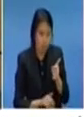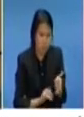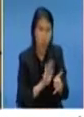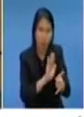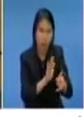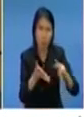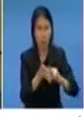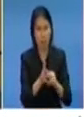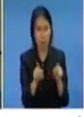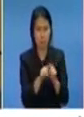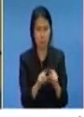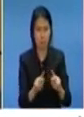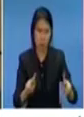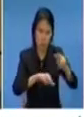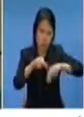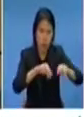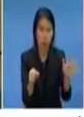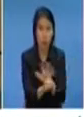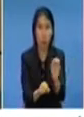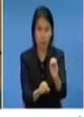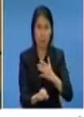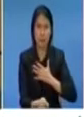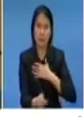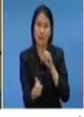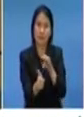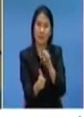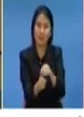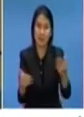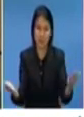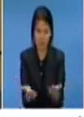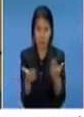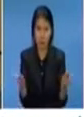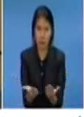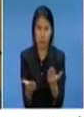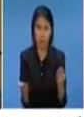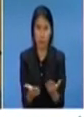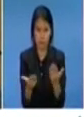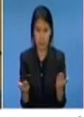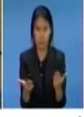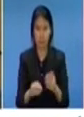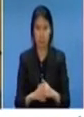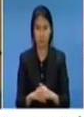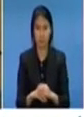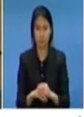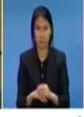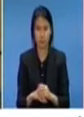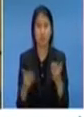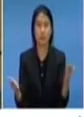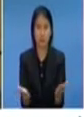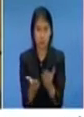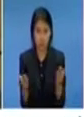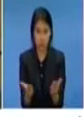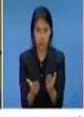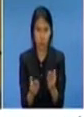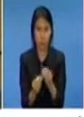ได้นะคะเพราะฉะนั้นเนี่ยดิฉันก็อยากจะสนับสนุนนะคะโดยเป็นไปได้หรือไม่ในเบื้องต้นเนี่ยสนับสนุนในพื้น